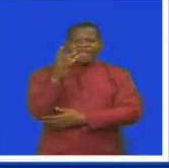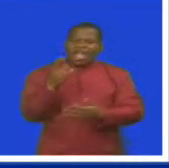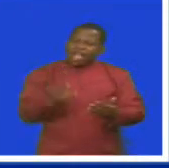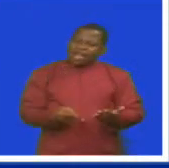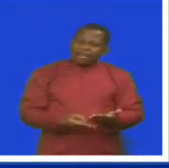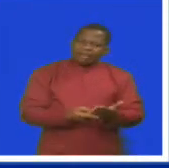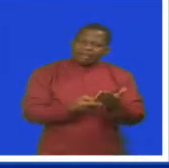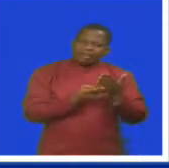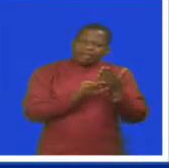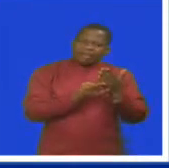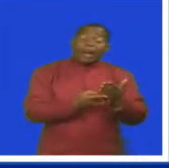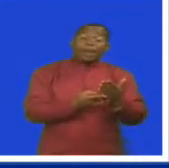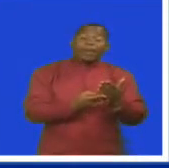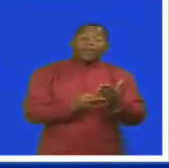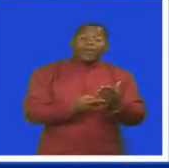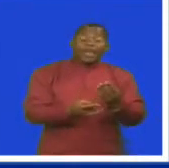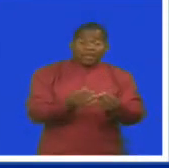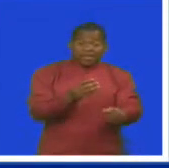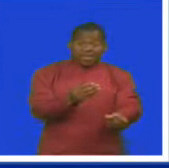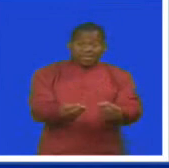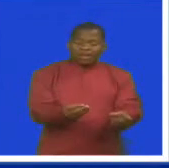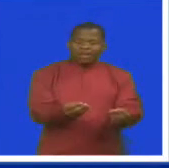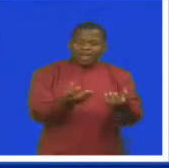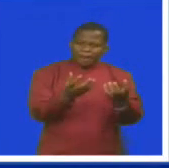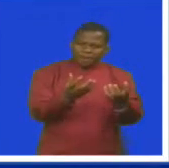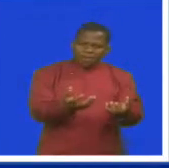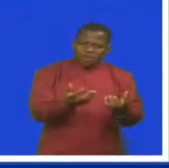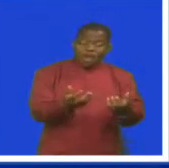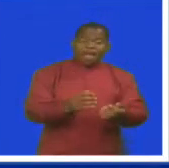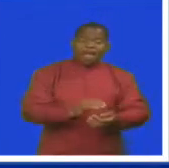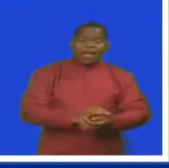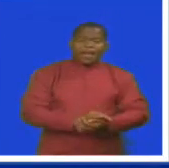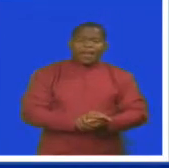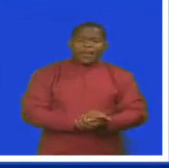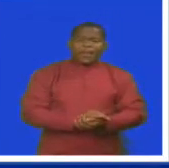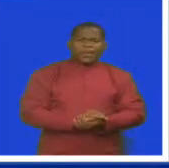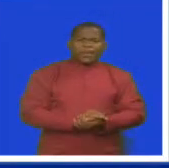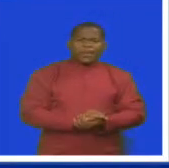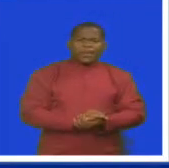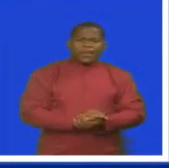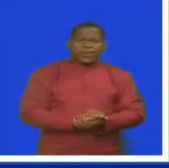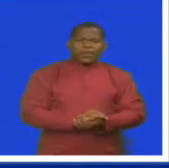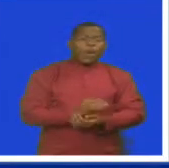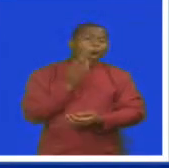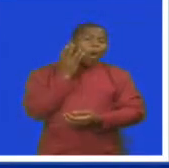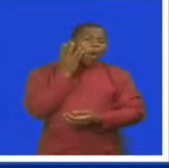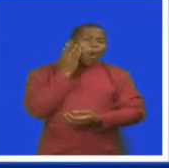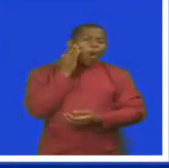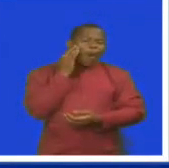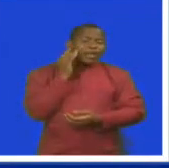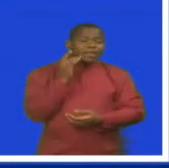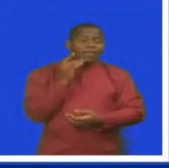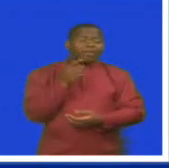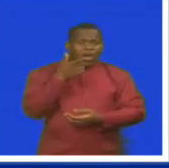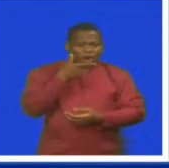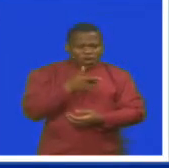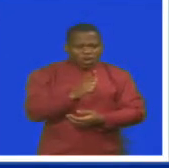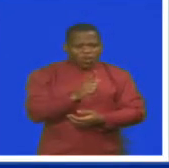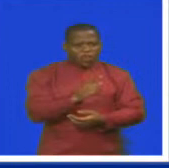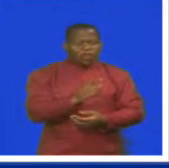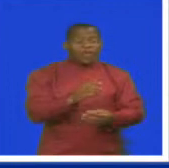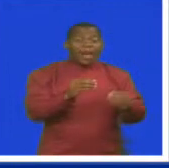are very much aware that when we approached FNB, we had our own